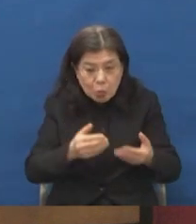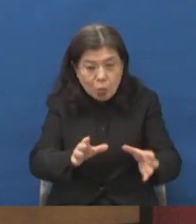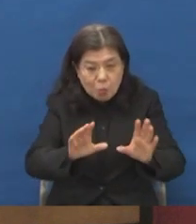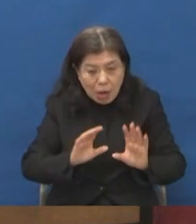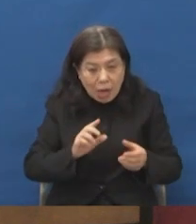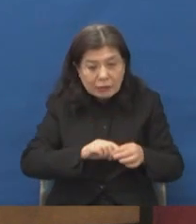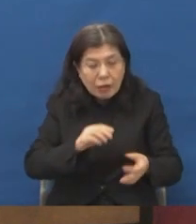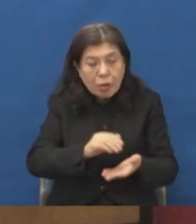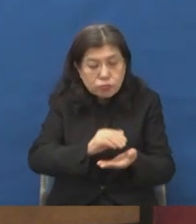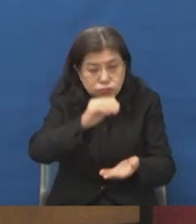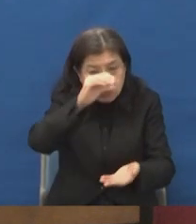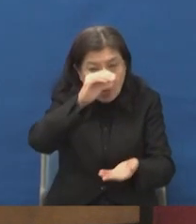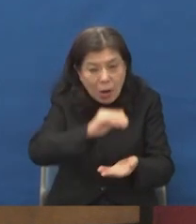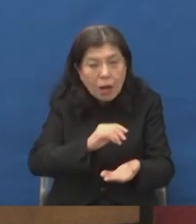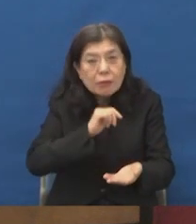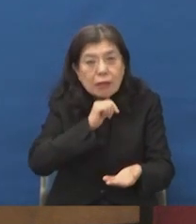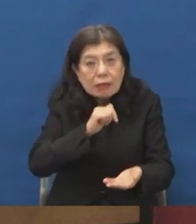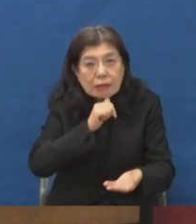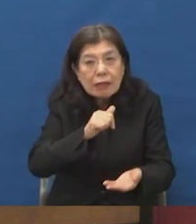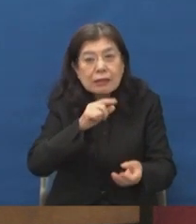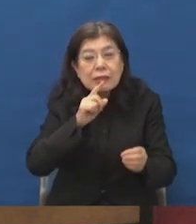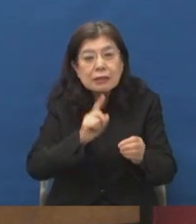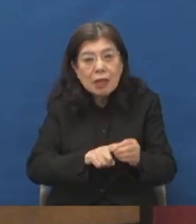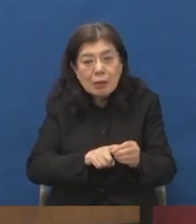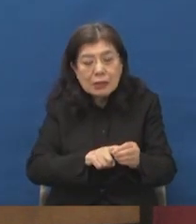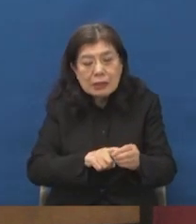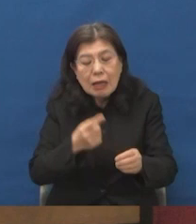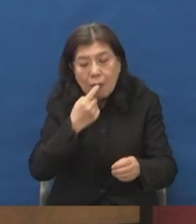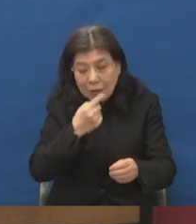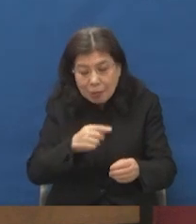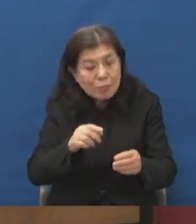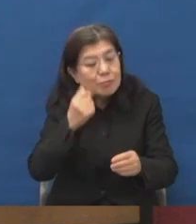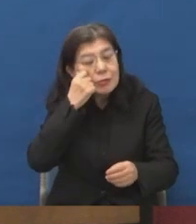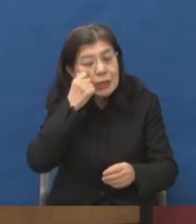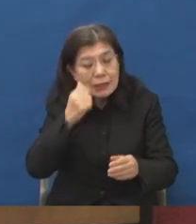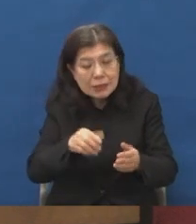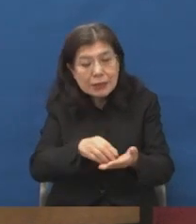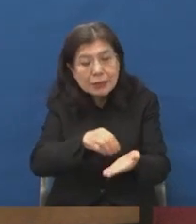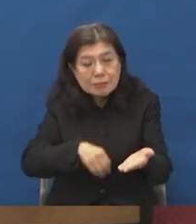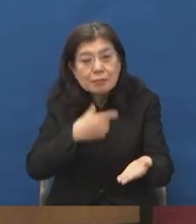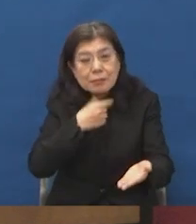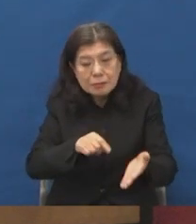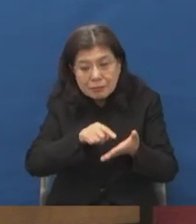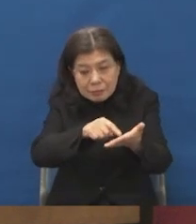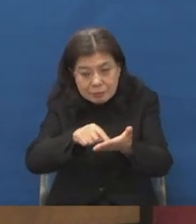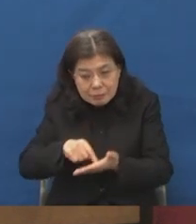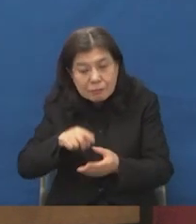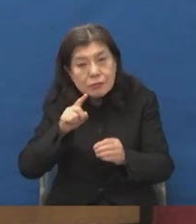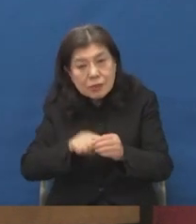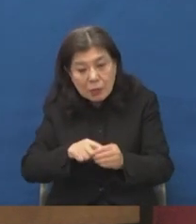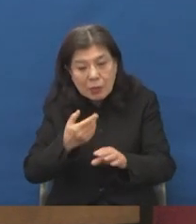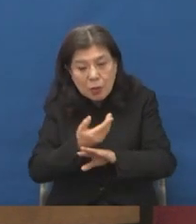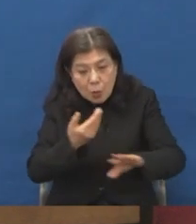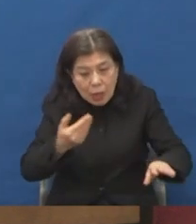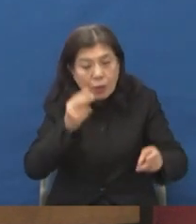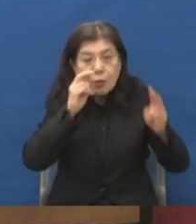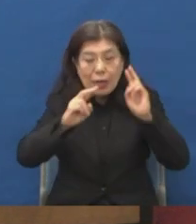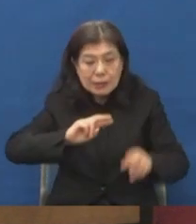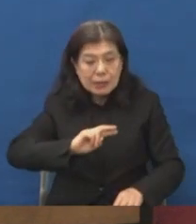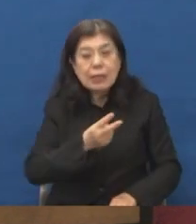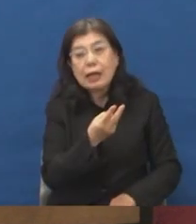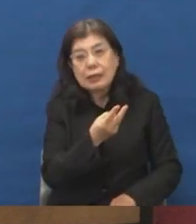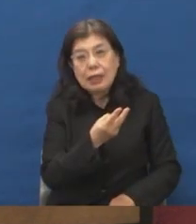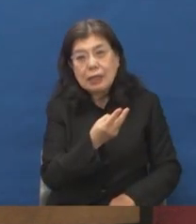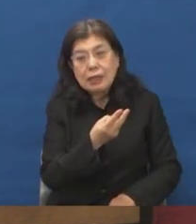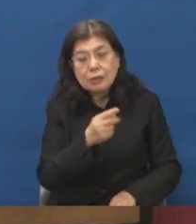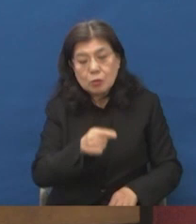量が不足していることを理由に、受け入れを辞退したい旨の申し出があったことから、処分事業者を変更することとなり、処分